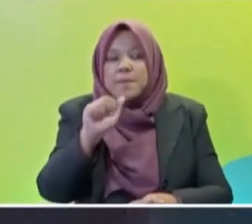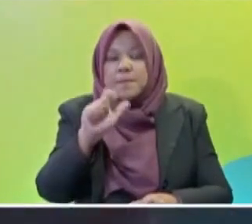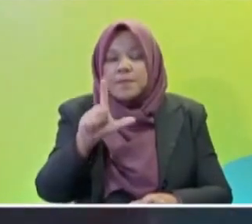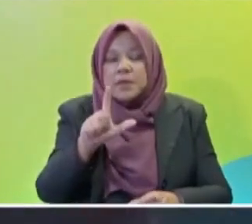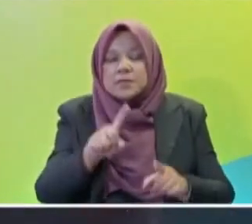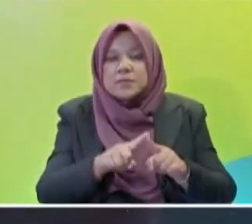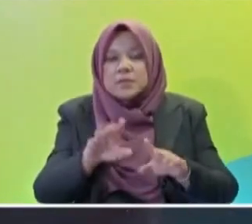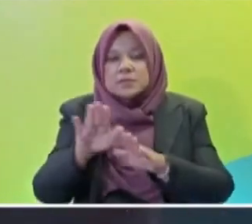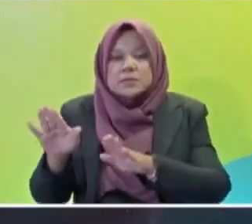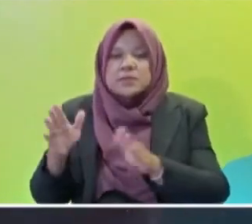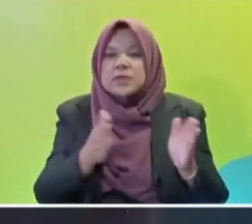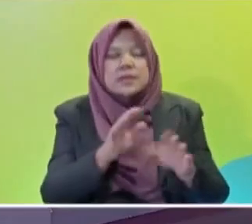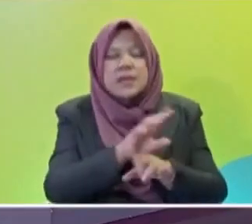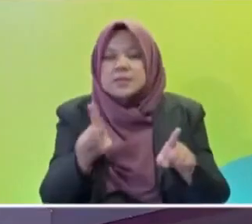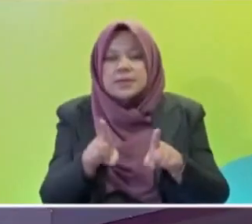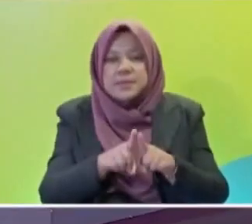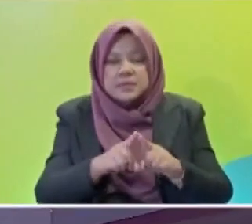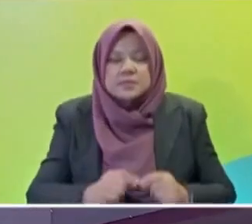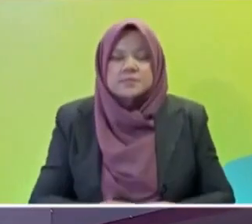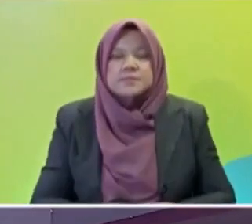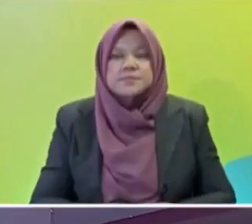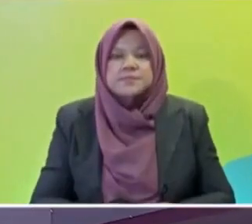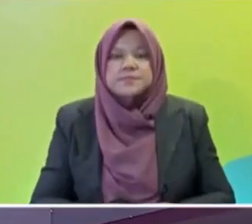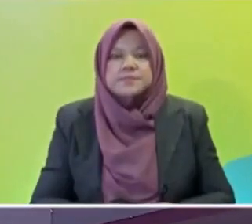Okelah antara kiri dan kanan